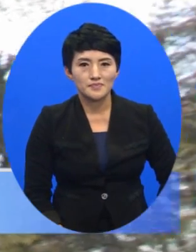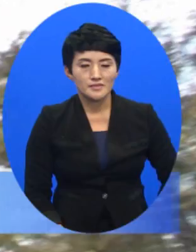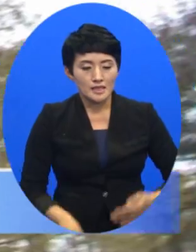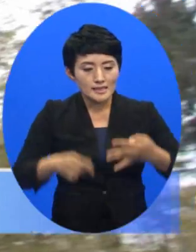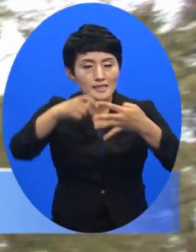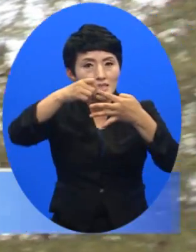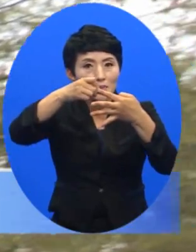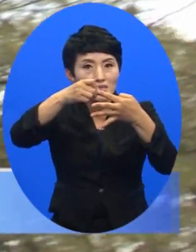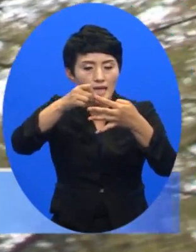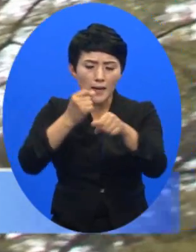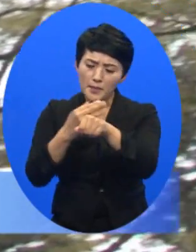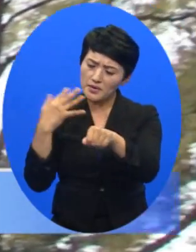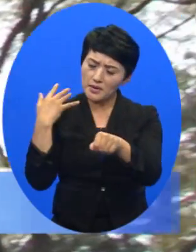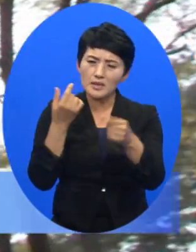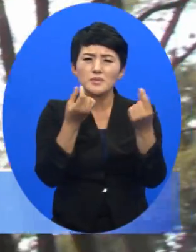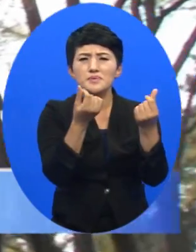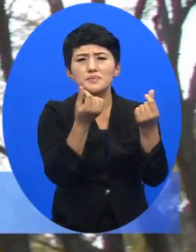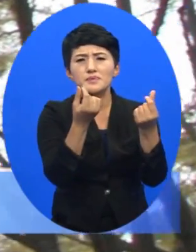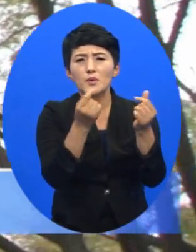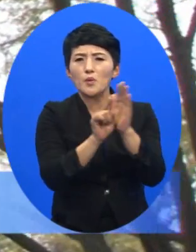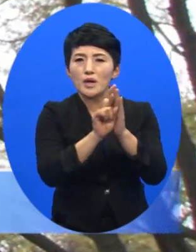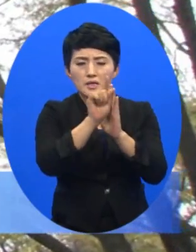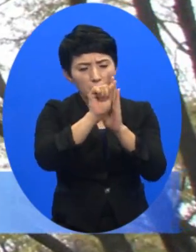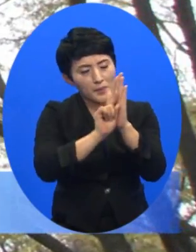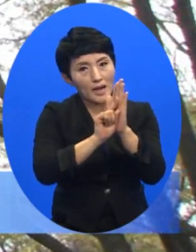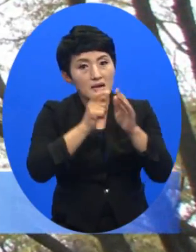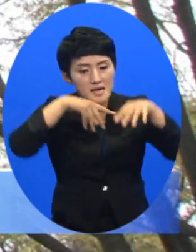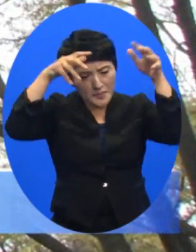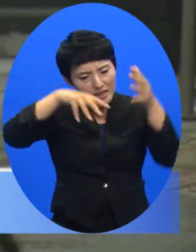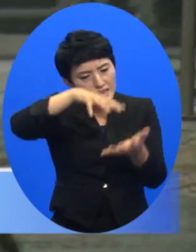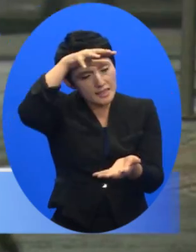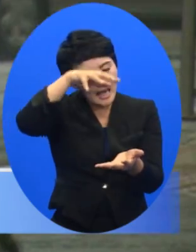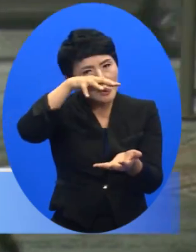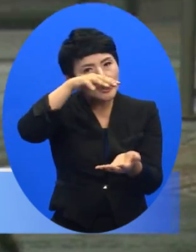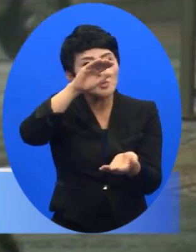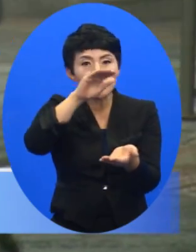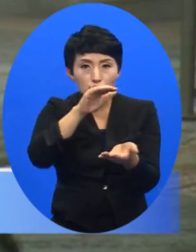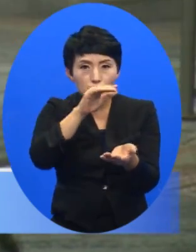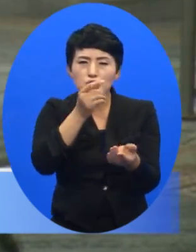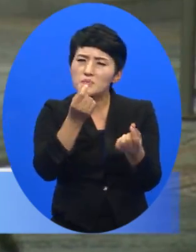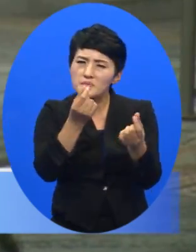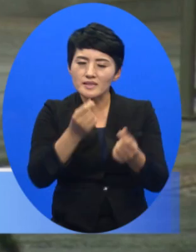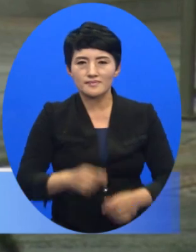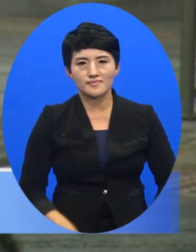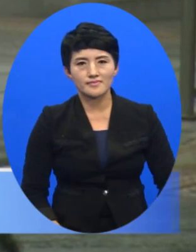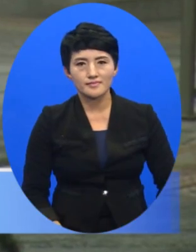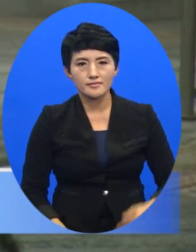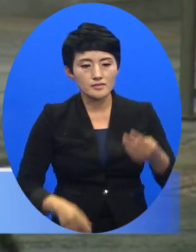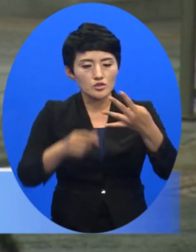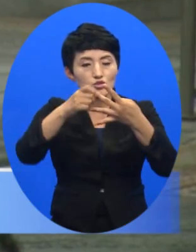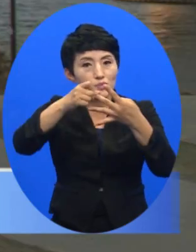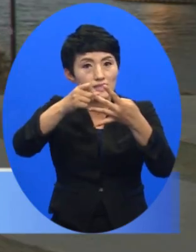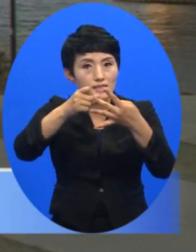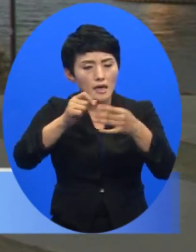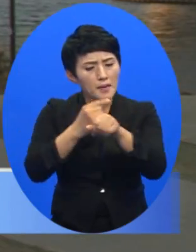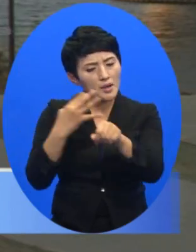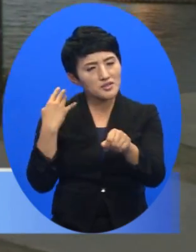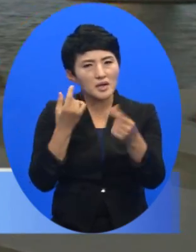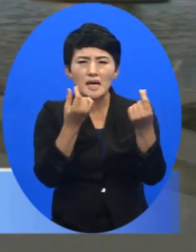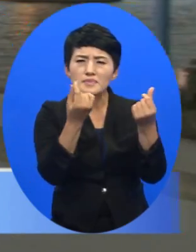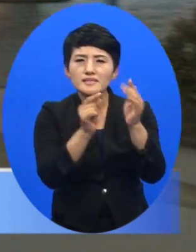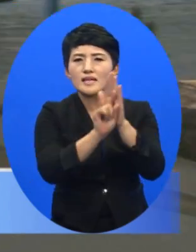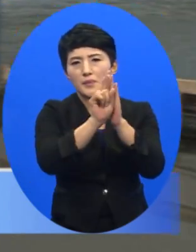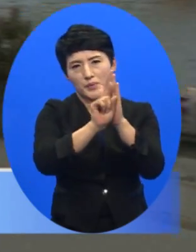일주차 기온은 평년과 비슷하거나 낮겠고요. 강수량은 평년과 비슷하거나 적겠습니다. 2주차에는 평년과 비슷한 기온